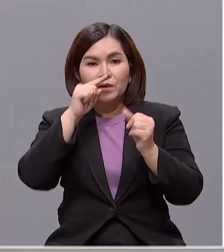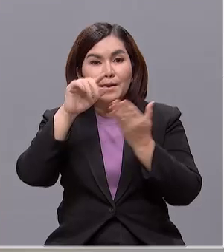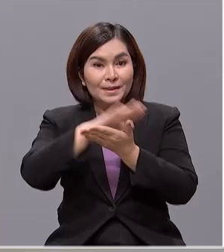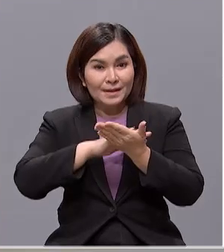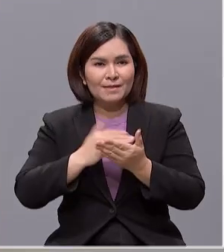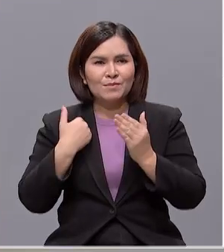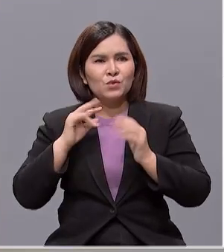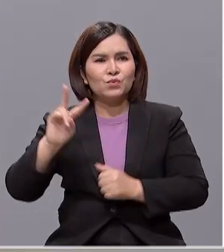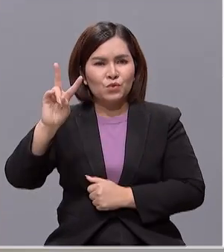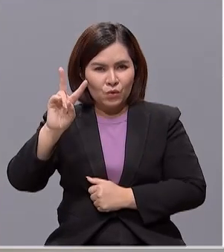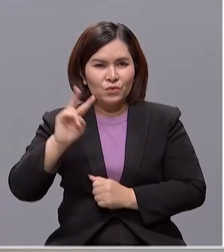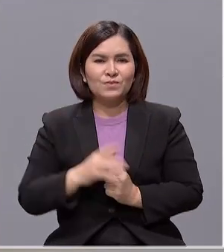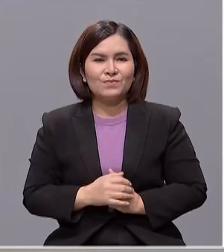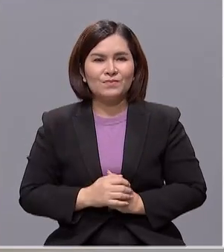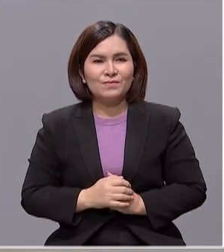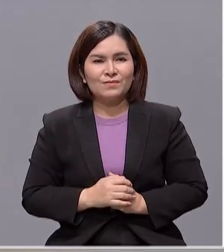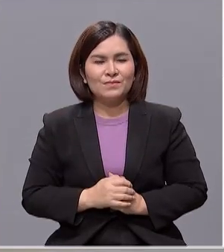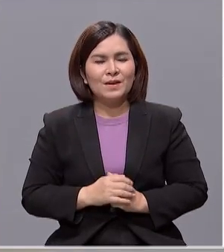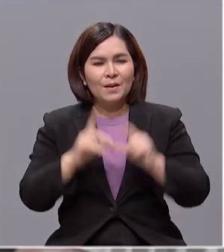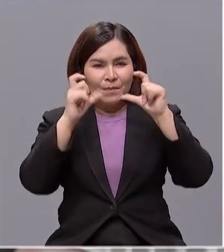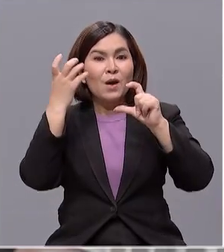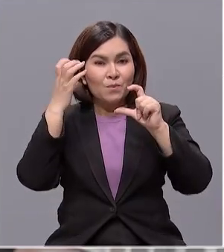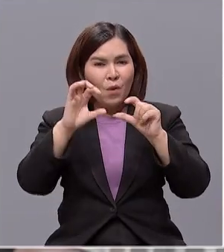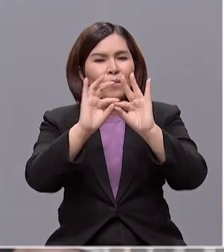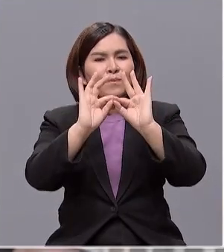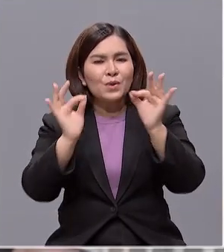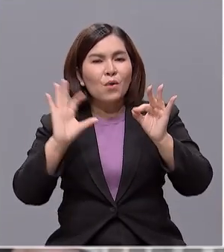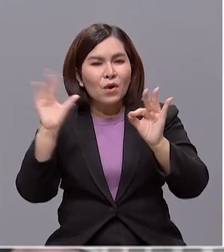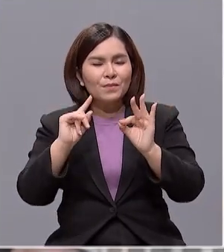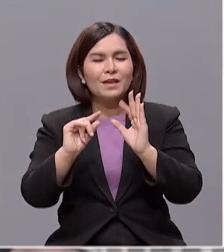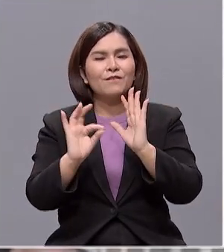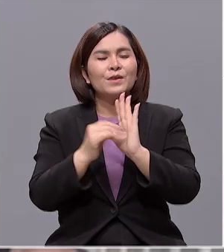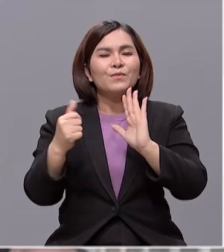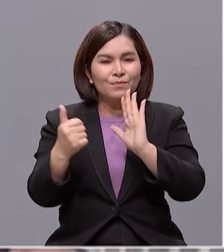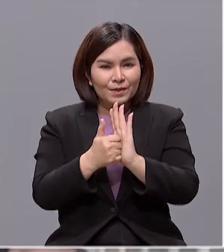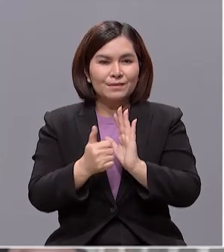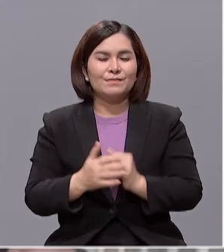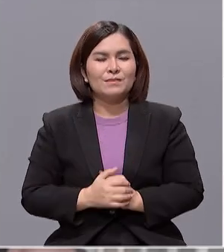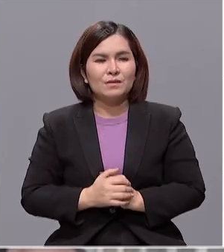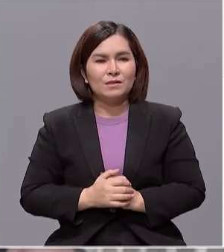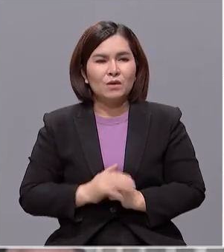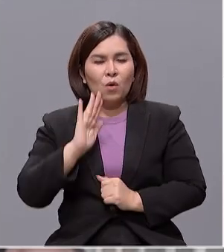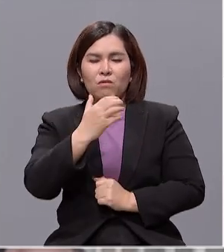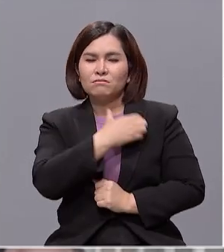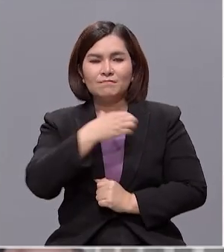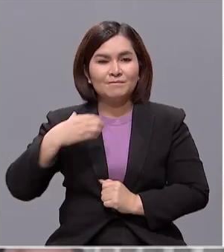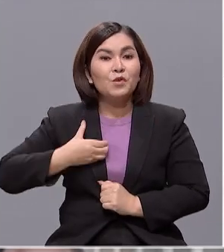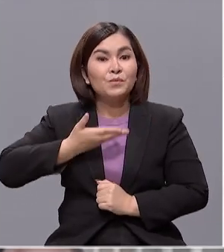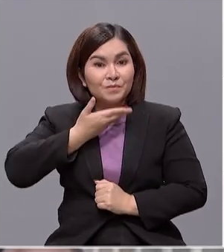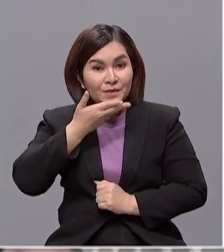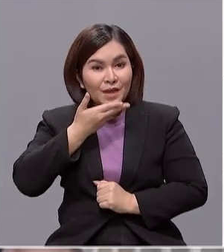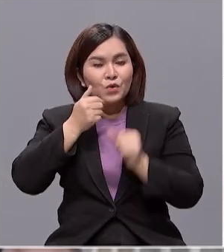2คนนี้เป็นการโพสต์ภาพและข้อความผ่าน PageนะคะEmbassy of the check Republic inBangkokค่ะ